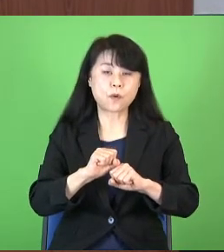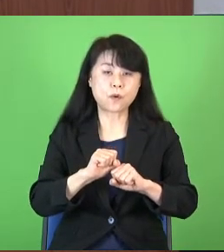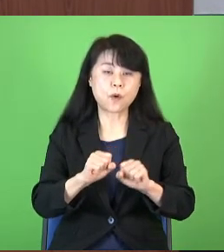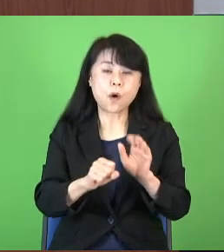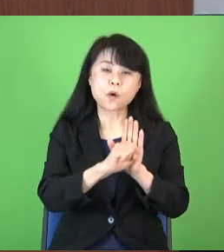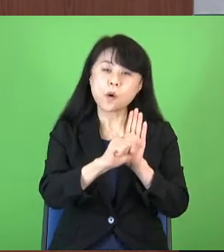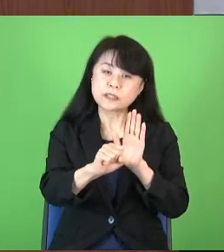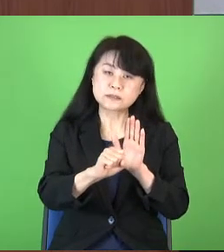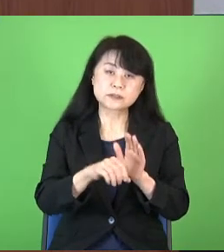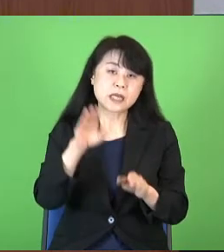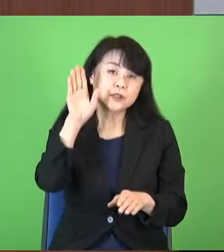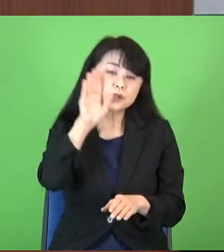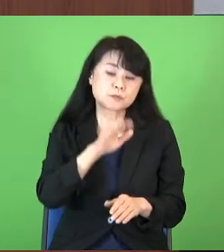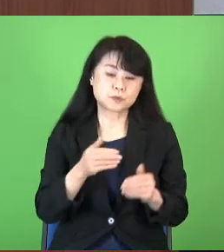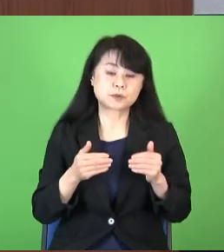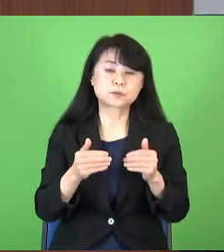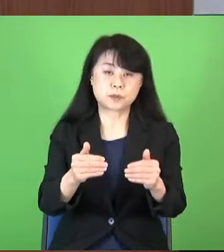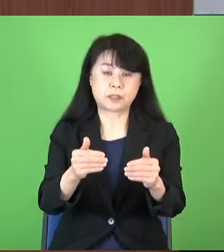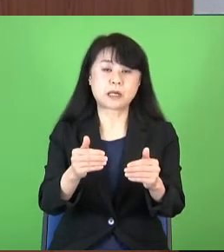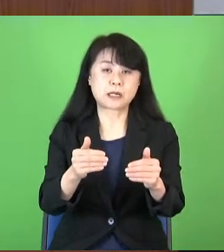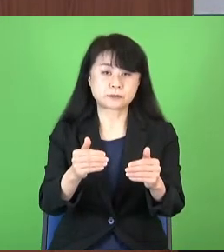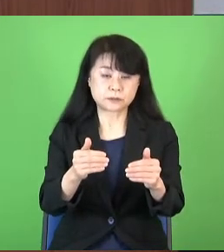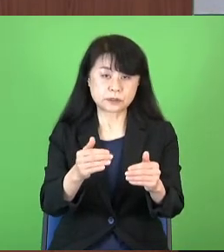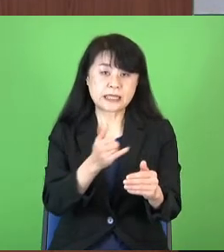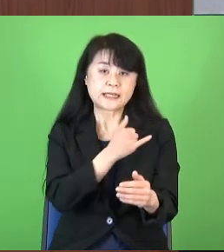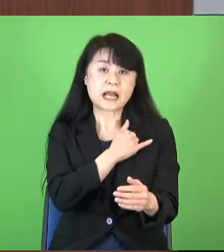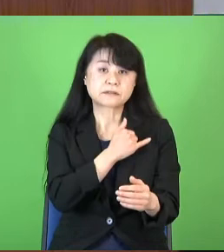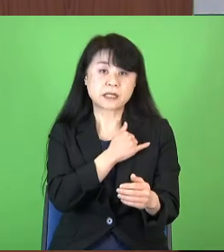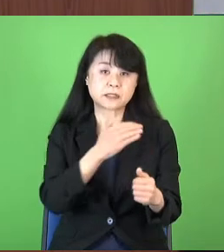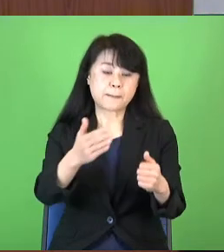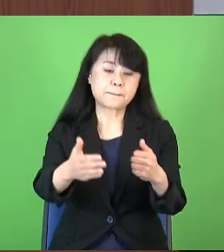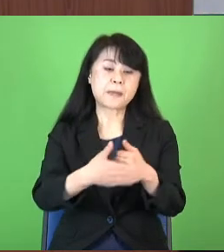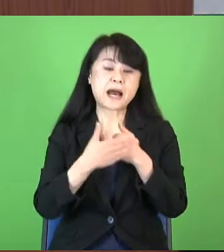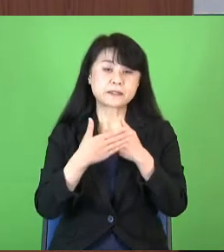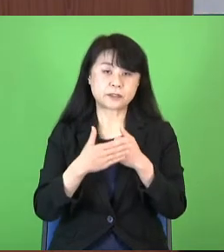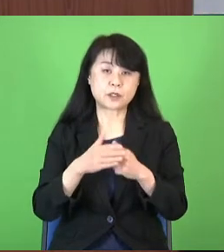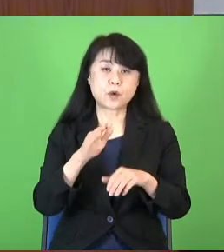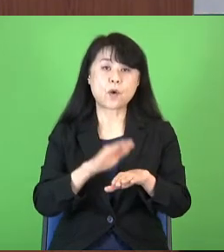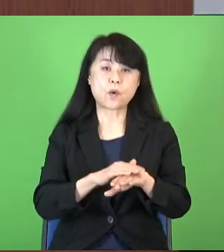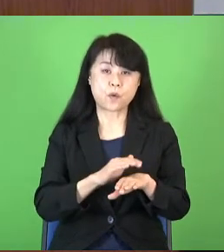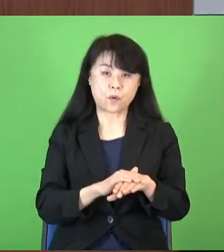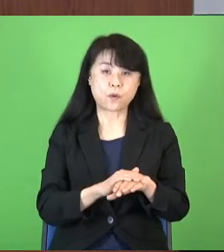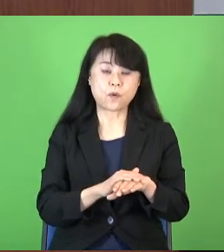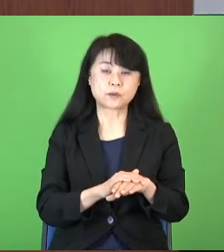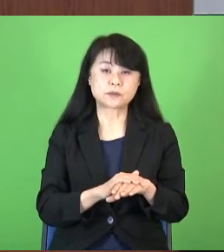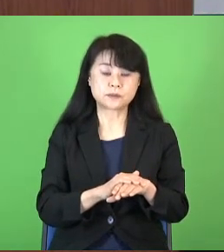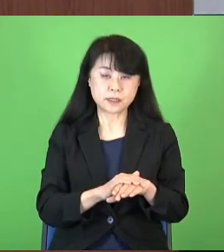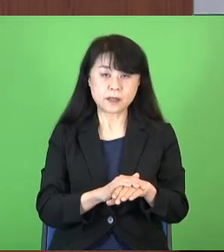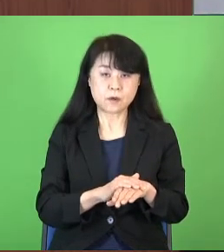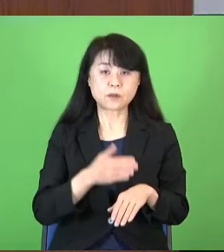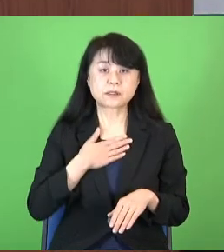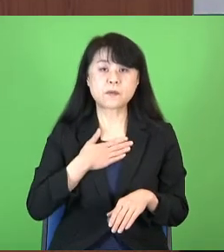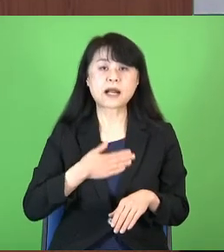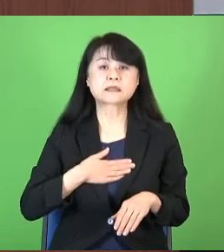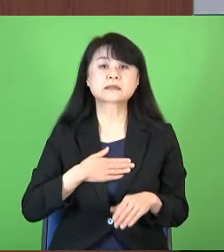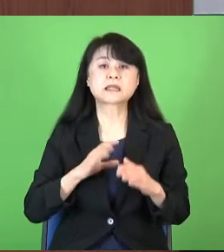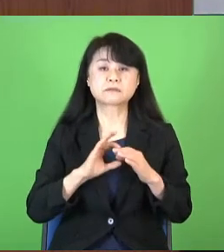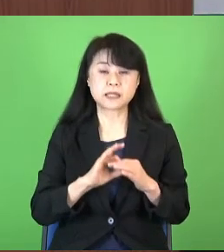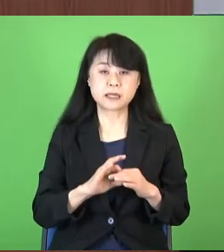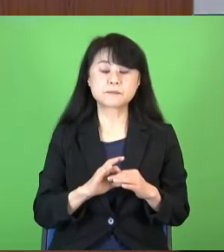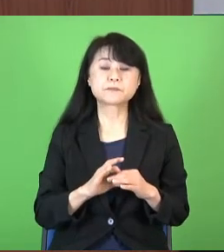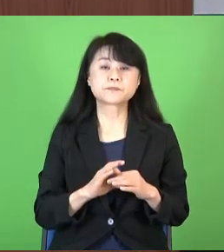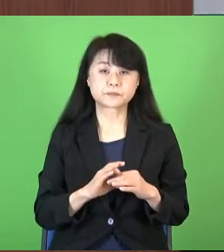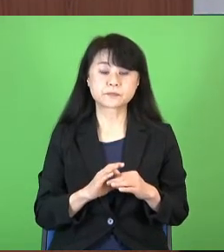にそして迅速に進めることに大きく寄与したという事我々目の当たりしたことですから